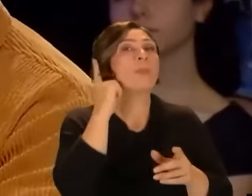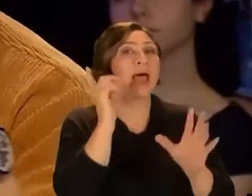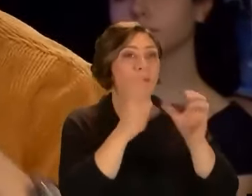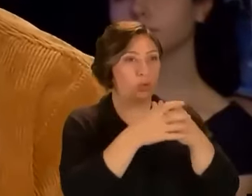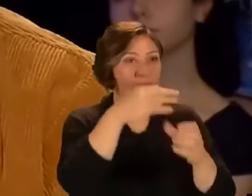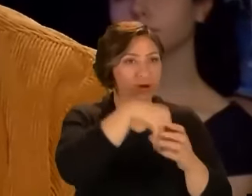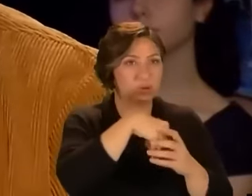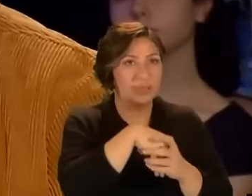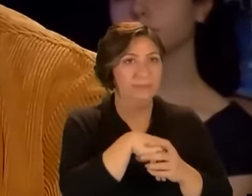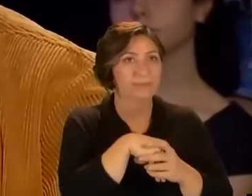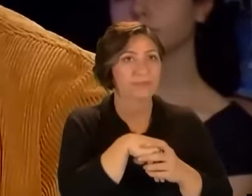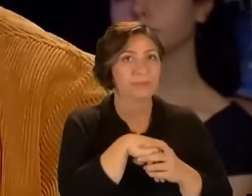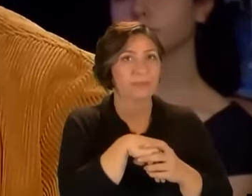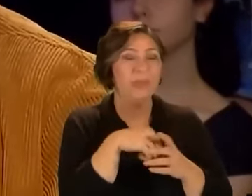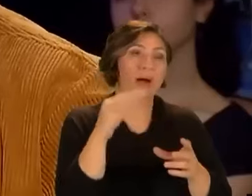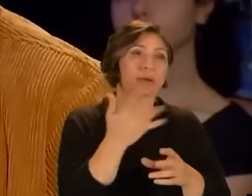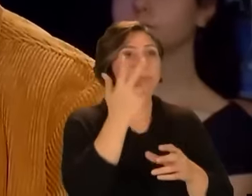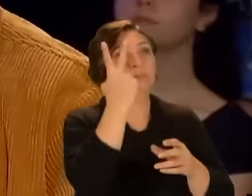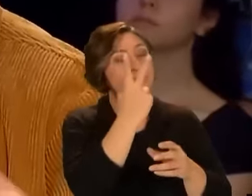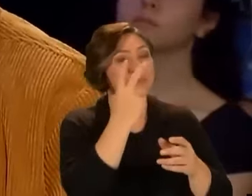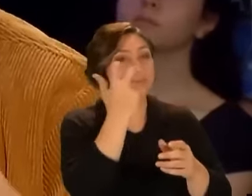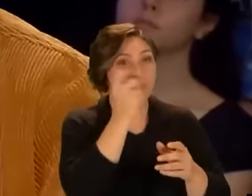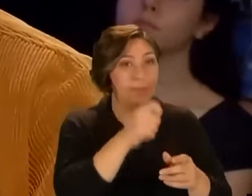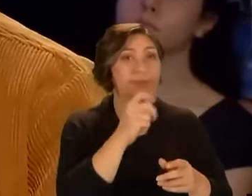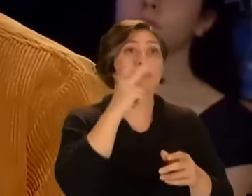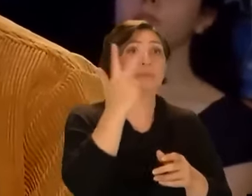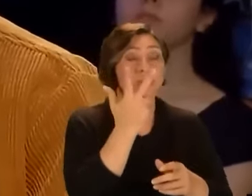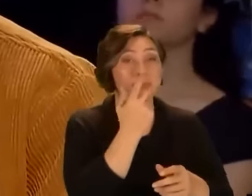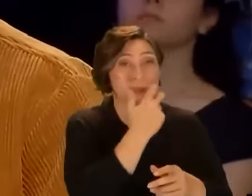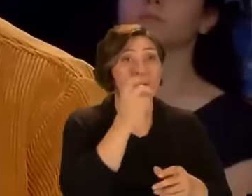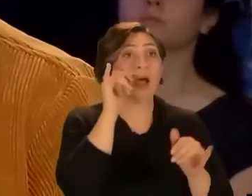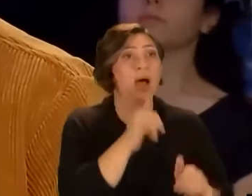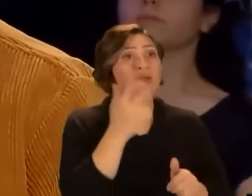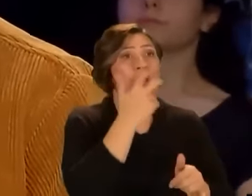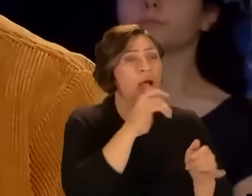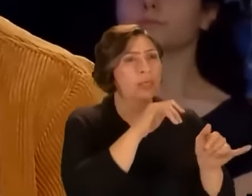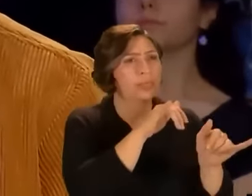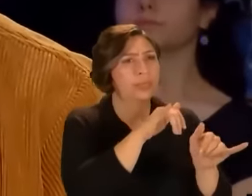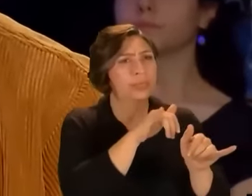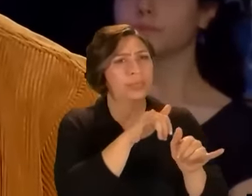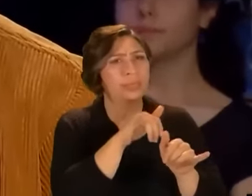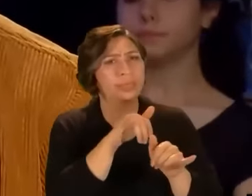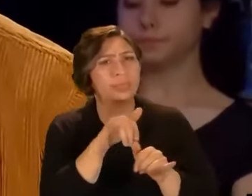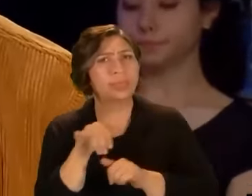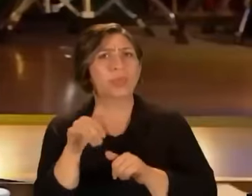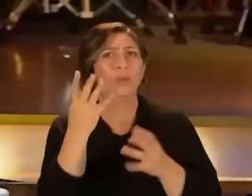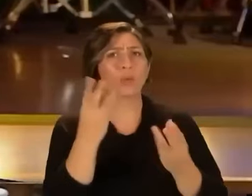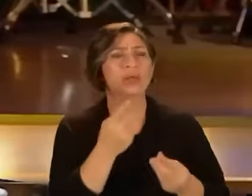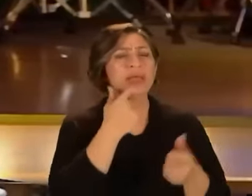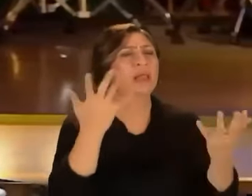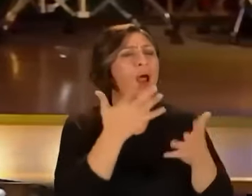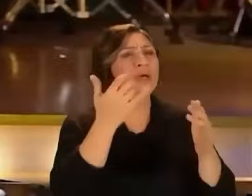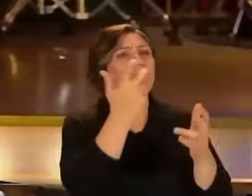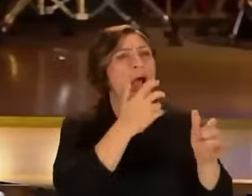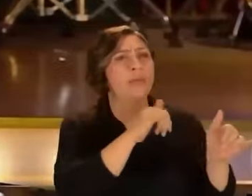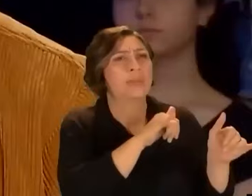ekiplerde. Hadi ikinci hiti yapalım, üçüncü hiti yapalım. Hit hit hit aynı şarkıya dönüyor. Aynı şarkıyı evet, söylüyorlar atsın. Sürekli. Çok yıllarca atsın.